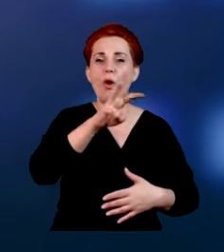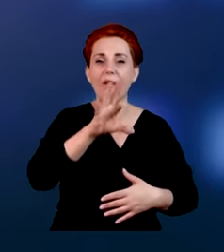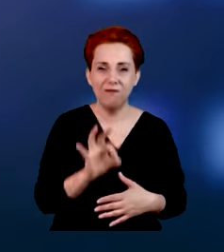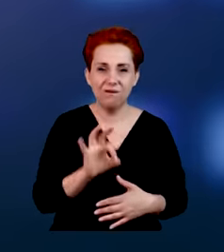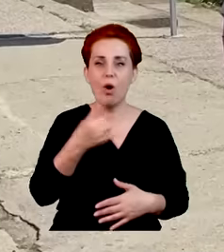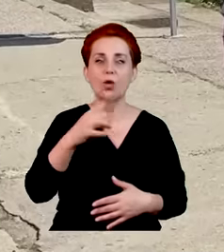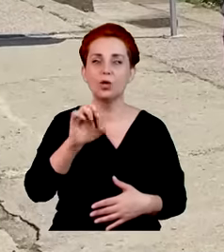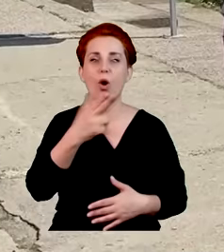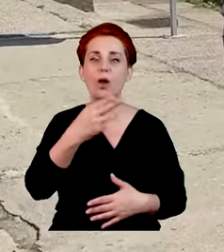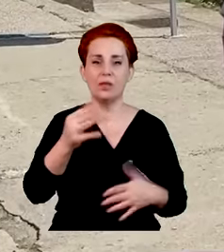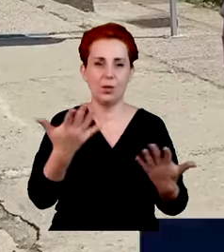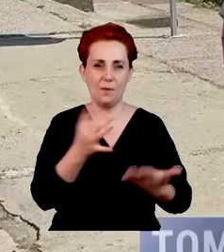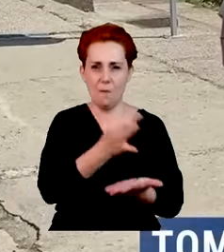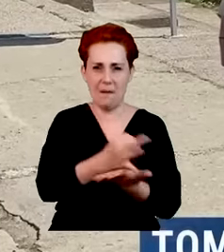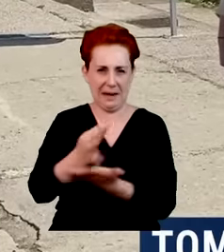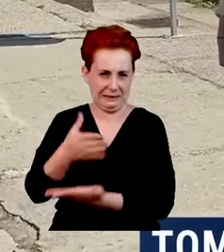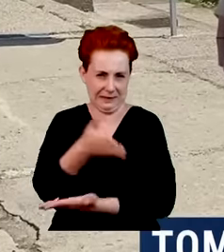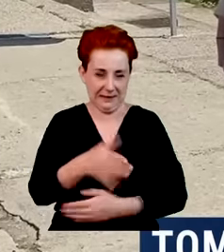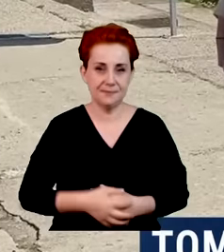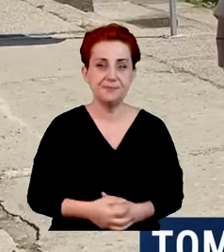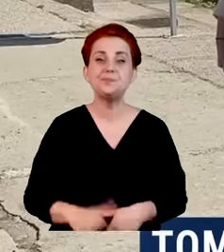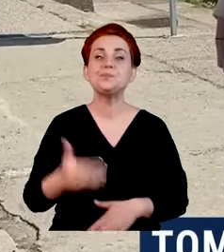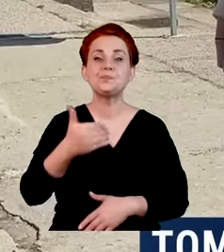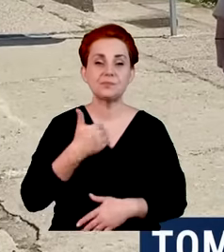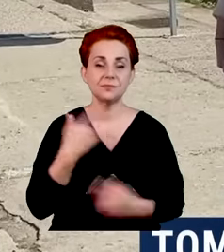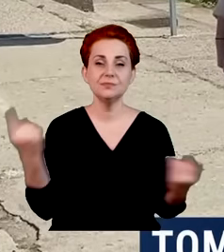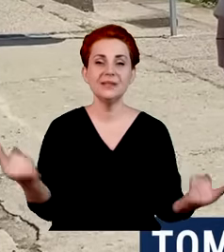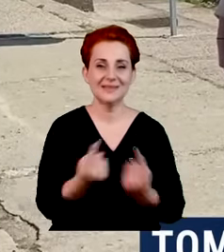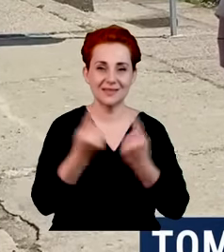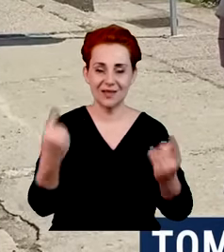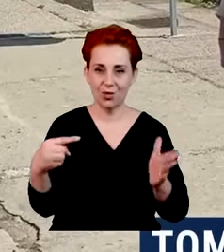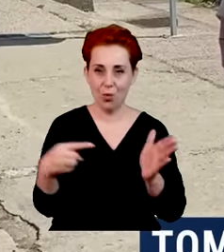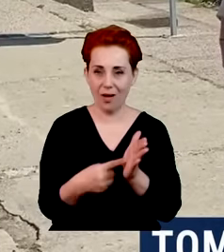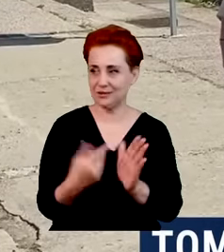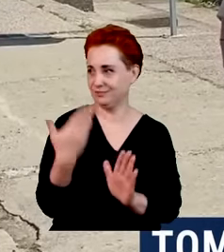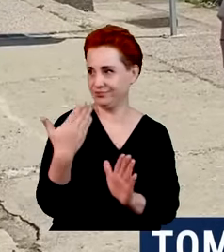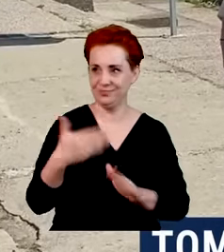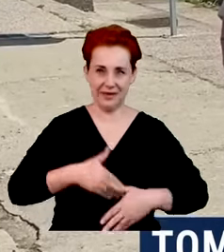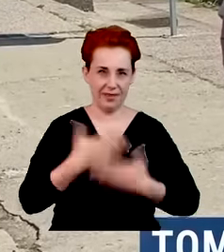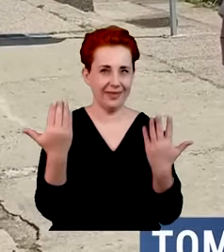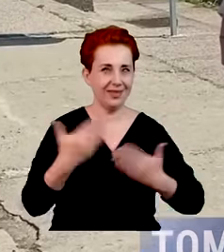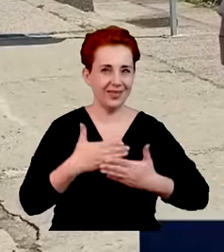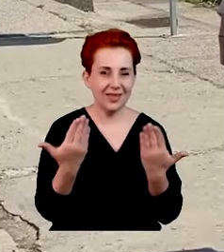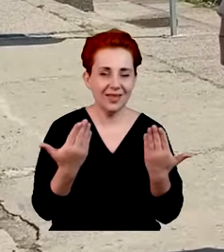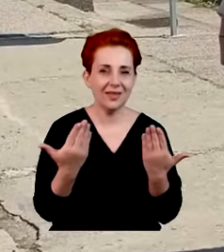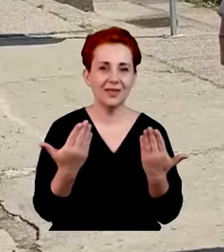parkingów doszło do incydentu w ostatnich dniach gdy